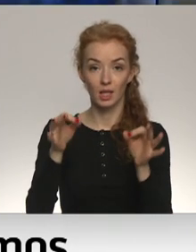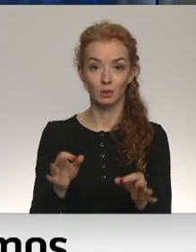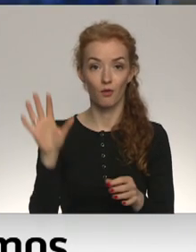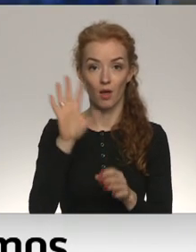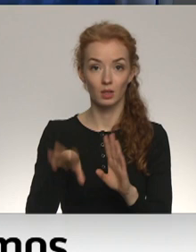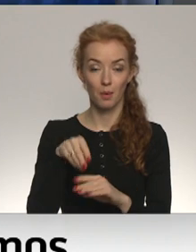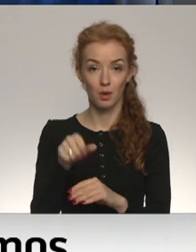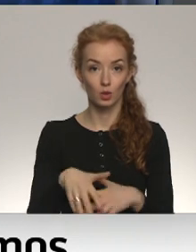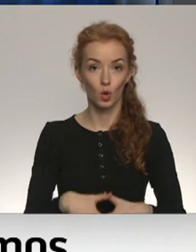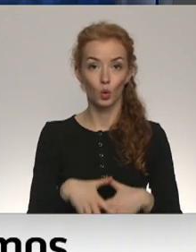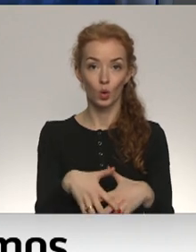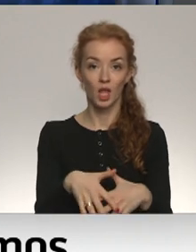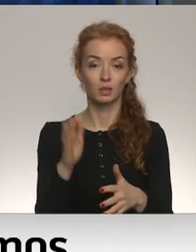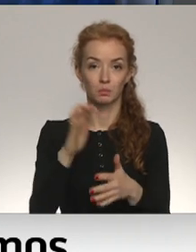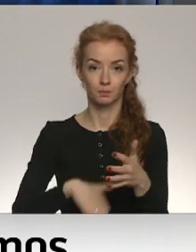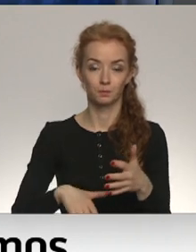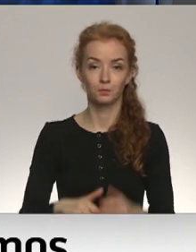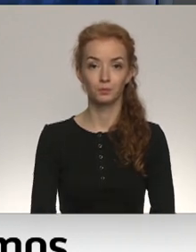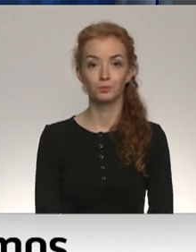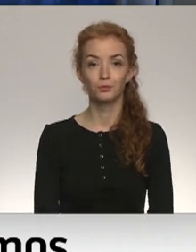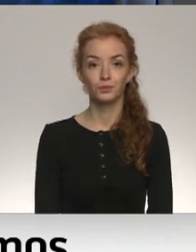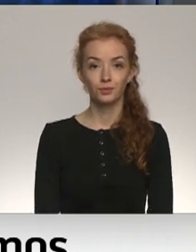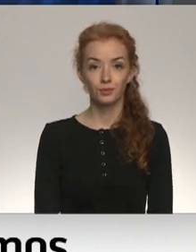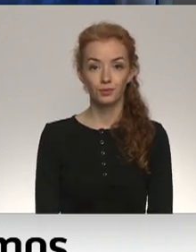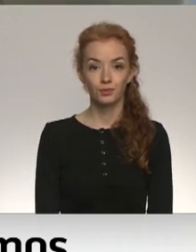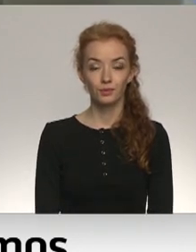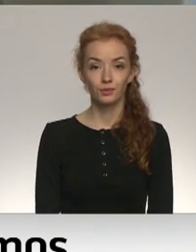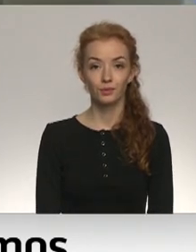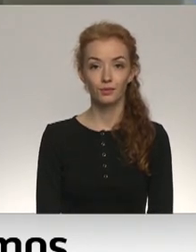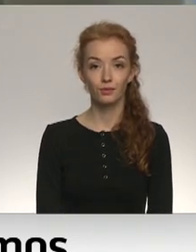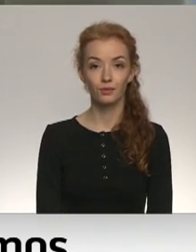apmaksātu grūtniecības pārtraukšanu. Madara Līcīte, Māris Jurgensons, Latvijas televīzija.